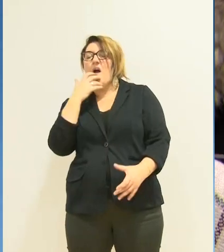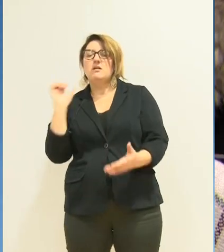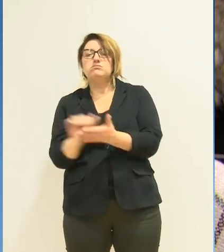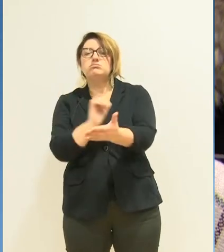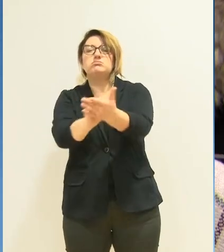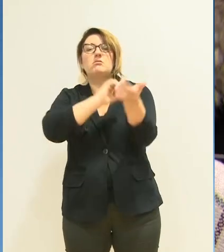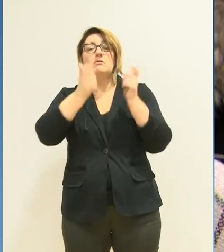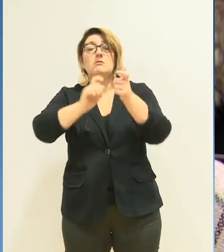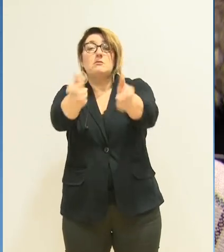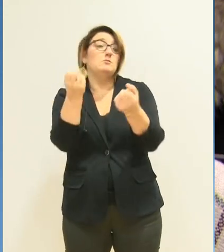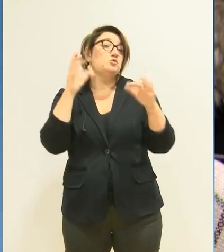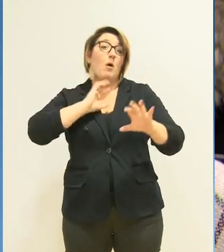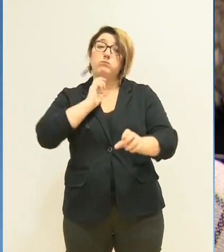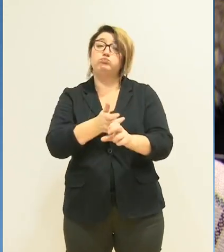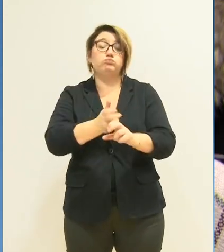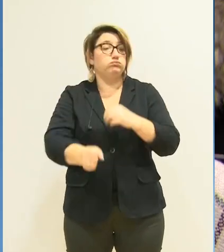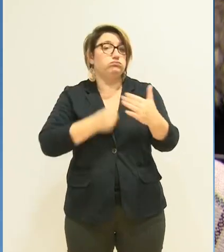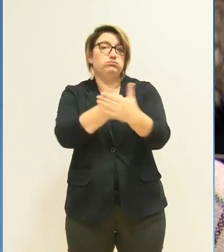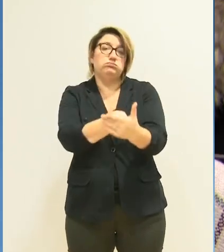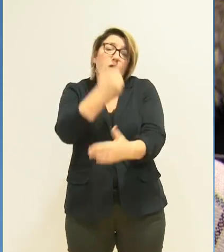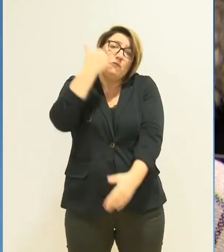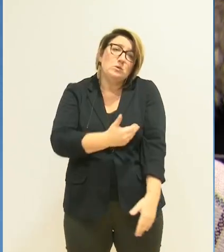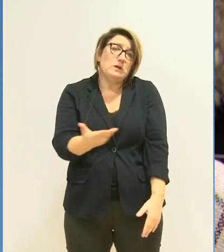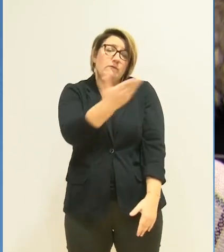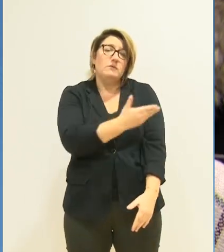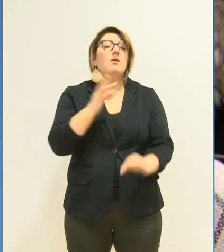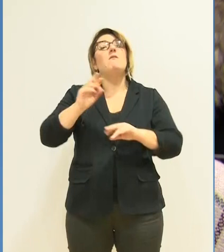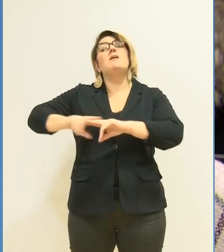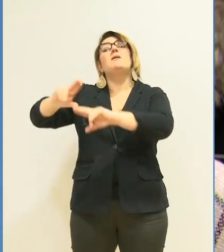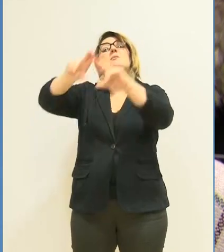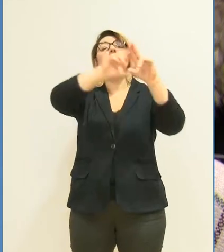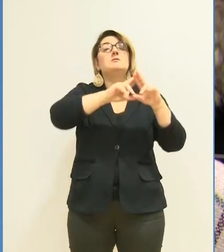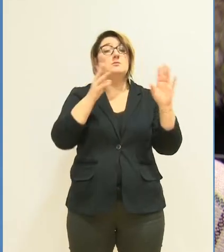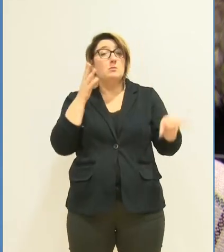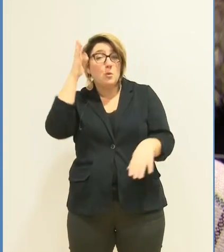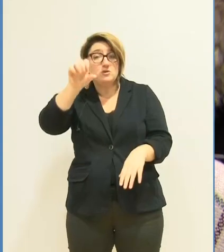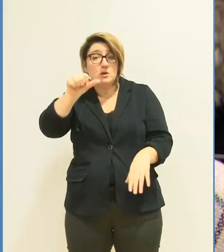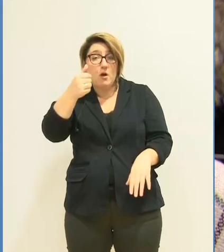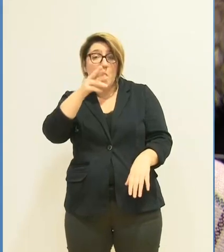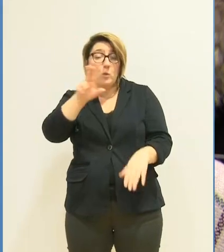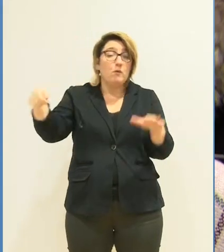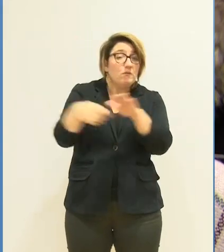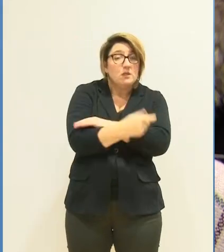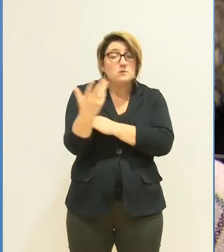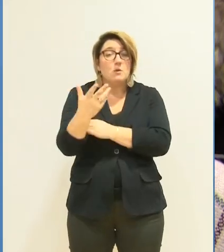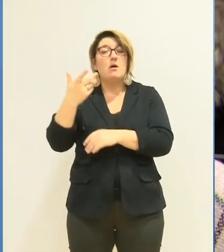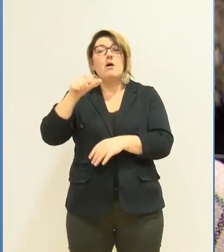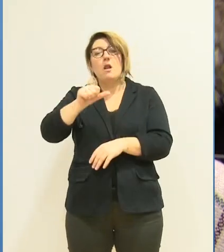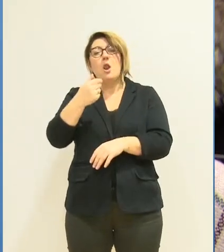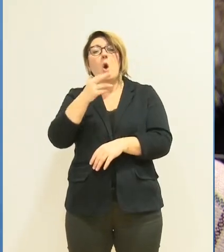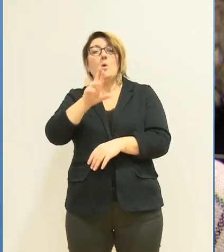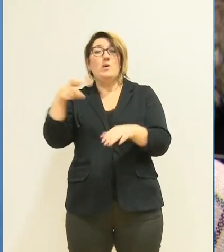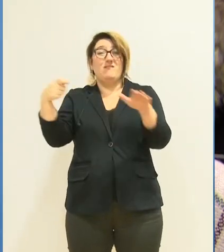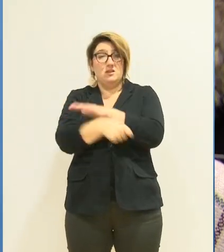est ne le lâchera pas là dessus vous savez très bien et sur la réhabilitation sur le projet en rue l'anru finance quoi l'anru finances